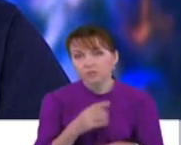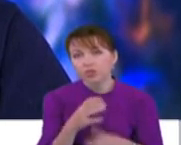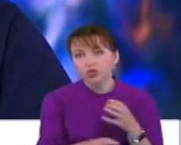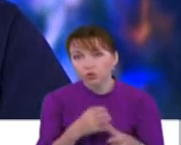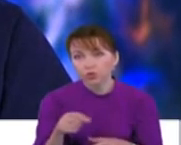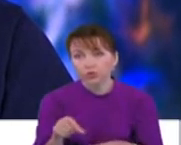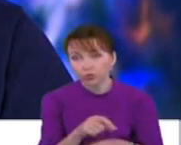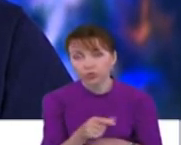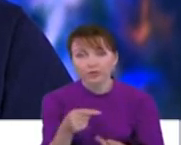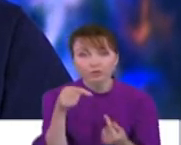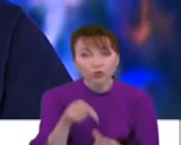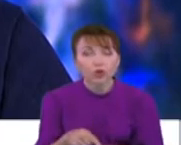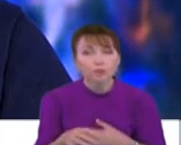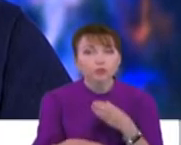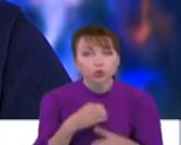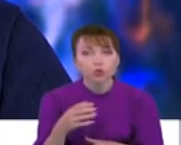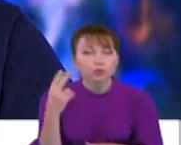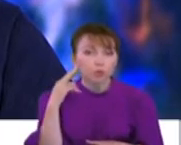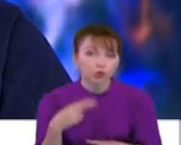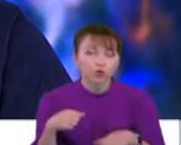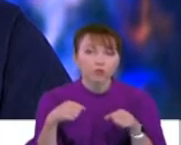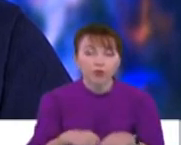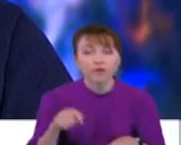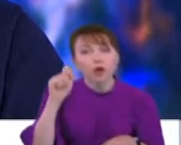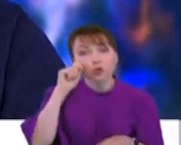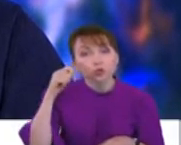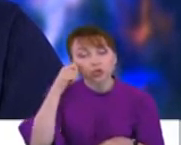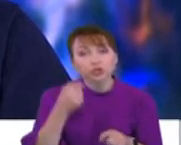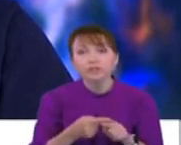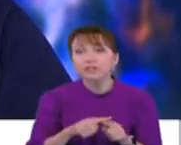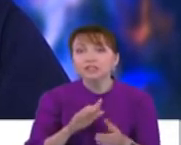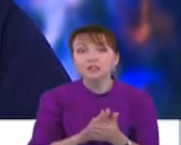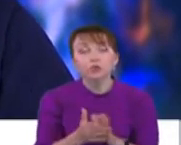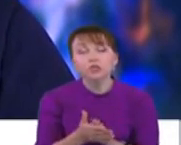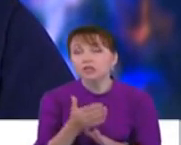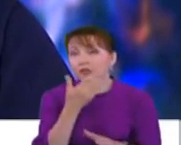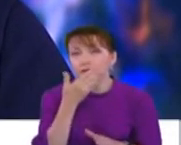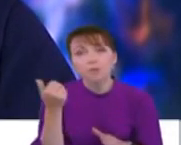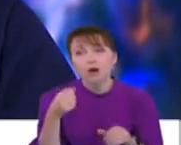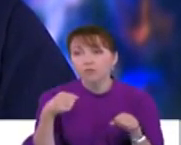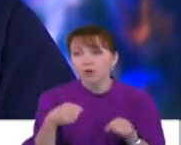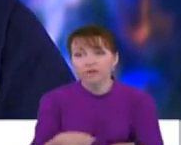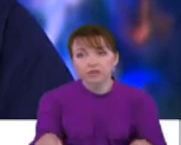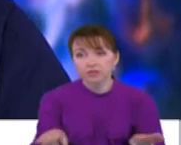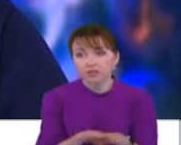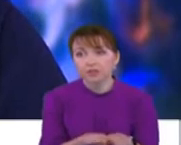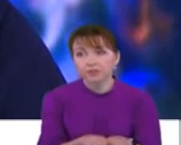відповідно до міжнародного морського права. Туреччина, як би там не було, вона в цій ситуації не має права закриття. Я теж прибічник того, щоб